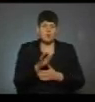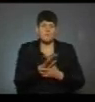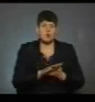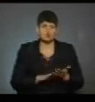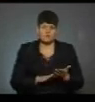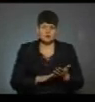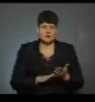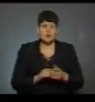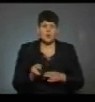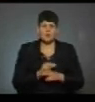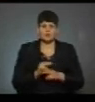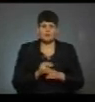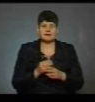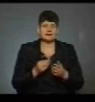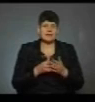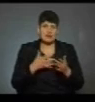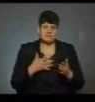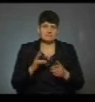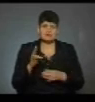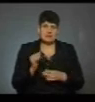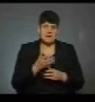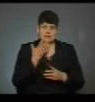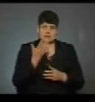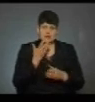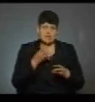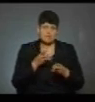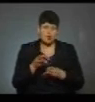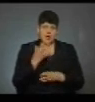продовження коригування тарифів на тепло та